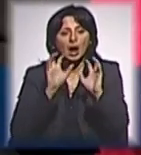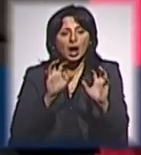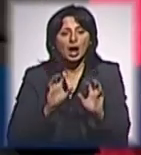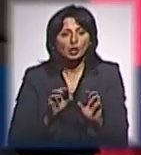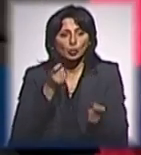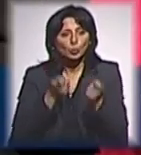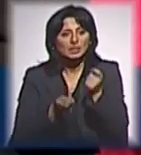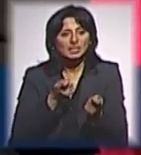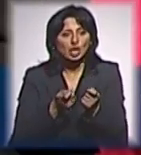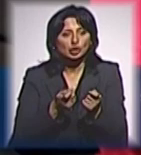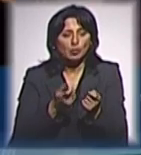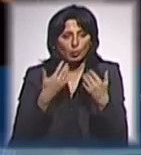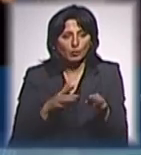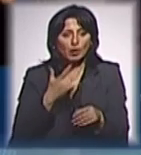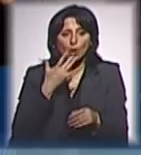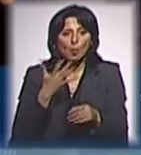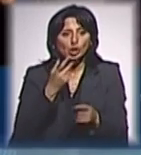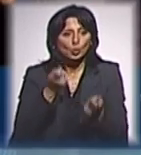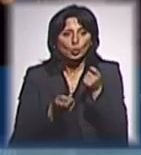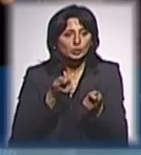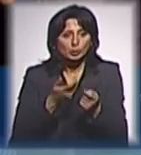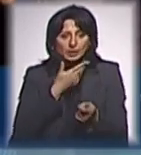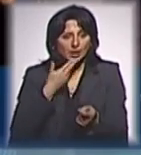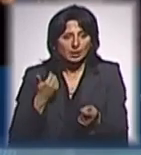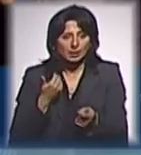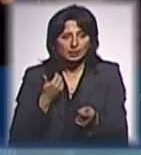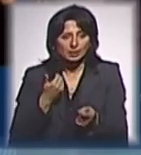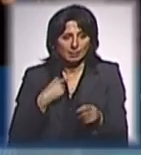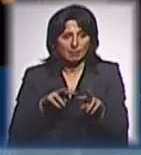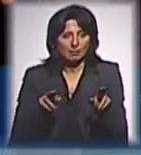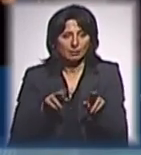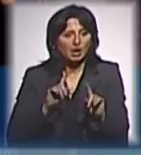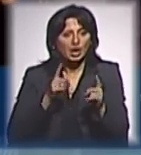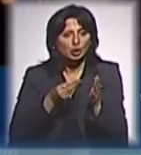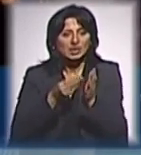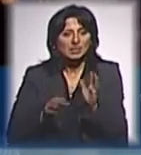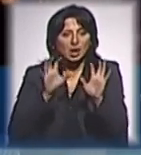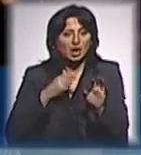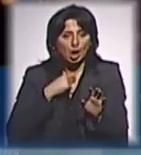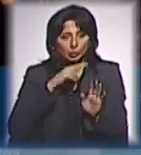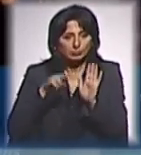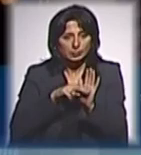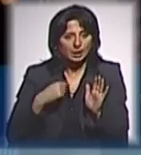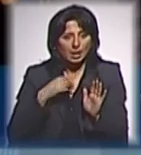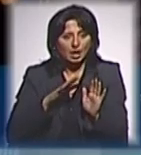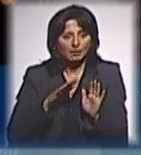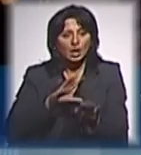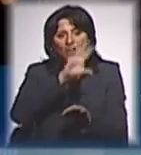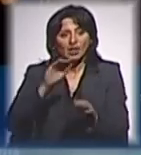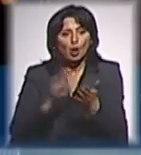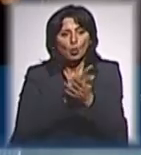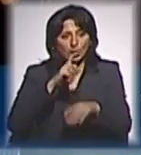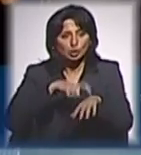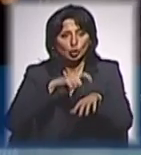კანონს უმცირესობებისთვის რო იღებენ? პოლიტიკური უმცირესობები უმცირესობები არ არიან? რატომ არის, რომ ყველას ერგება უფასო საეთერო